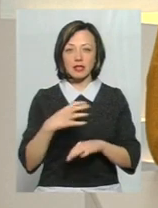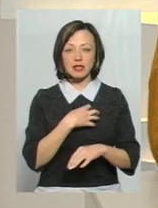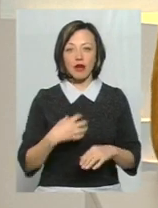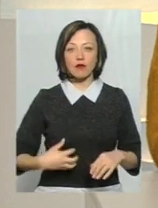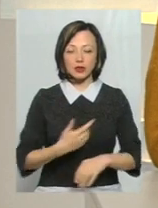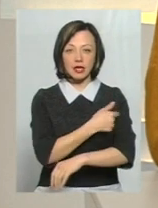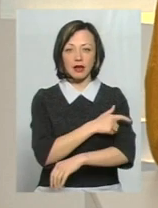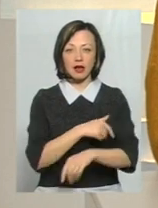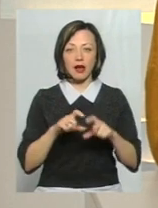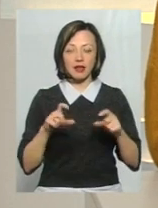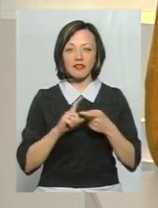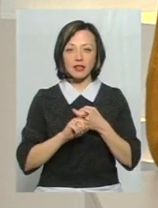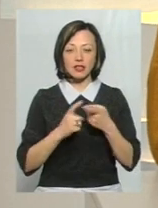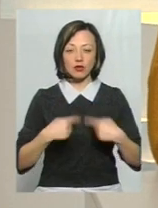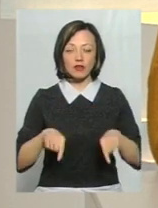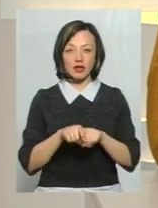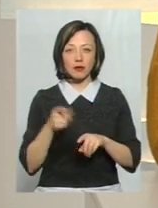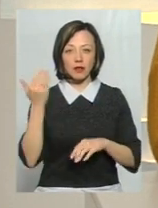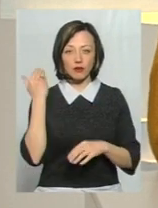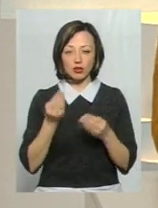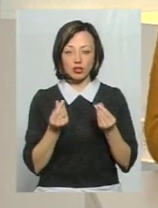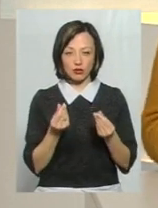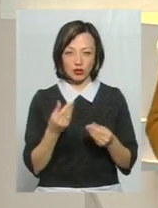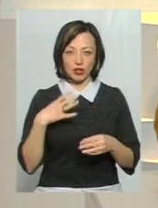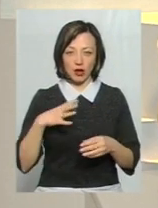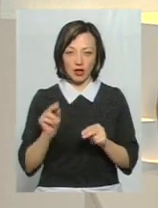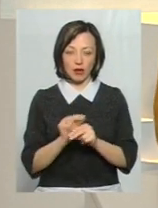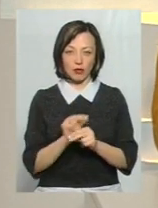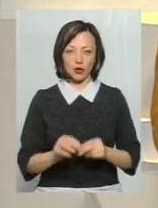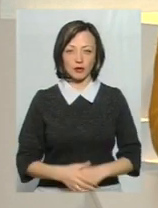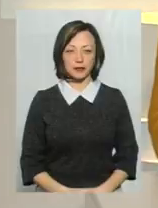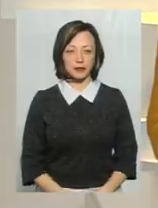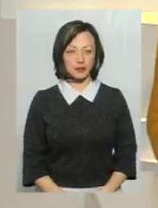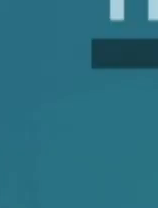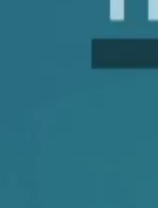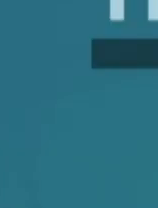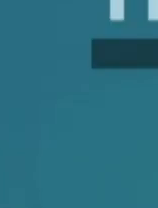Славутській лікарні в інфекційному відділенні. Там давно чекають коштів на ремонт. Давайте подивимось.